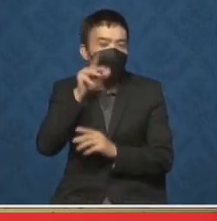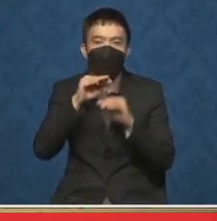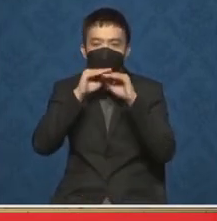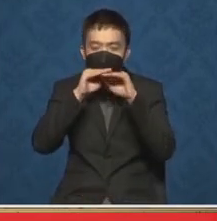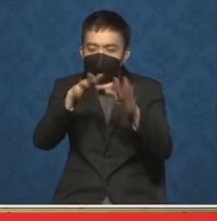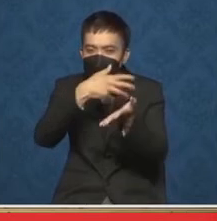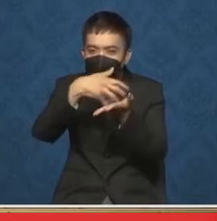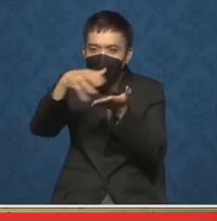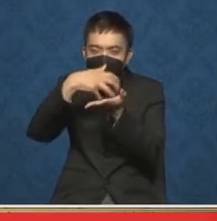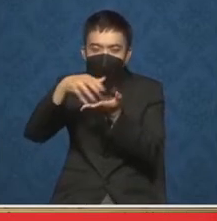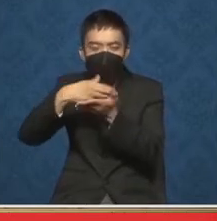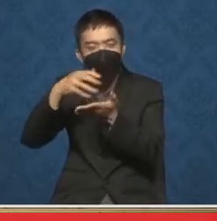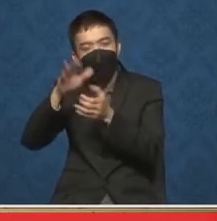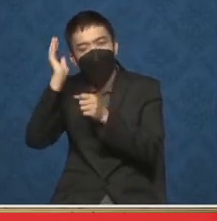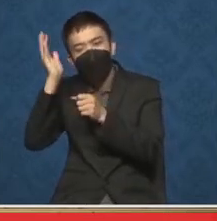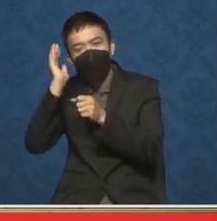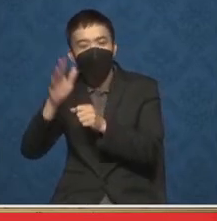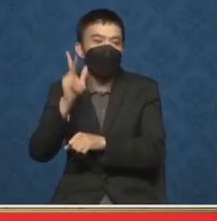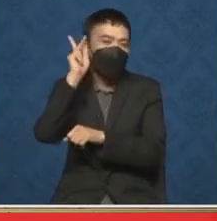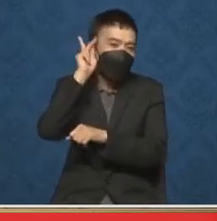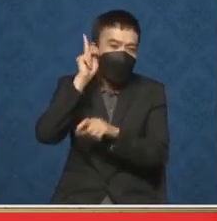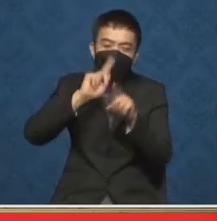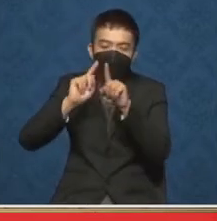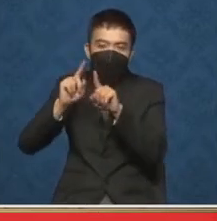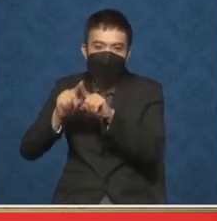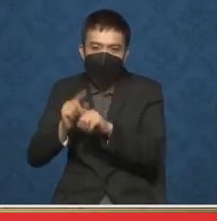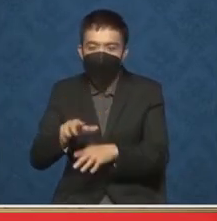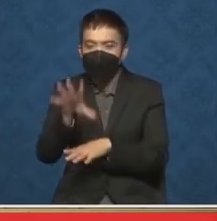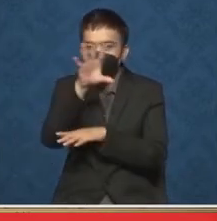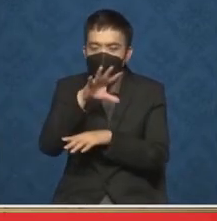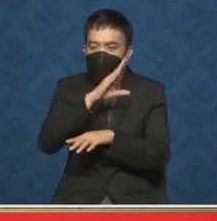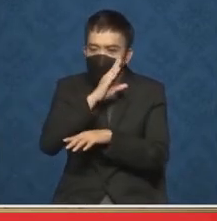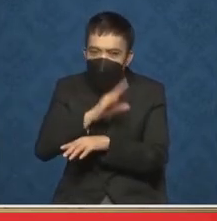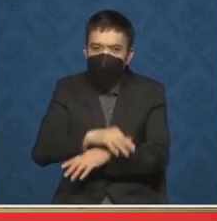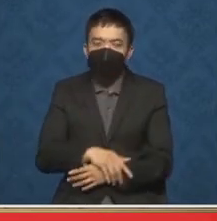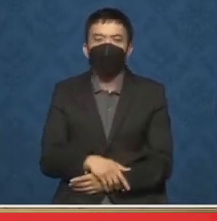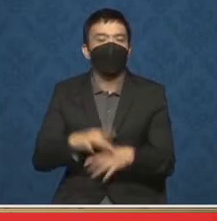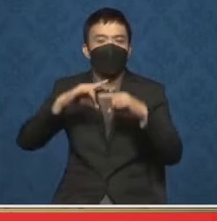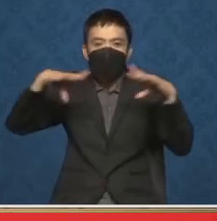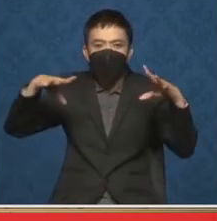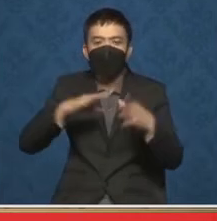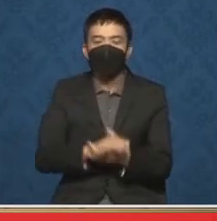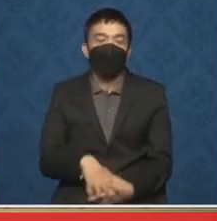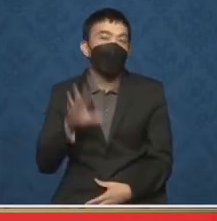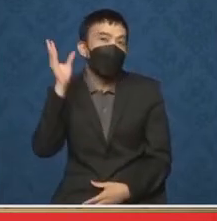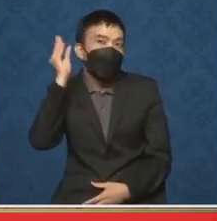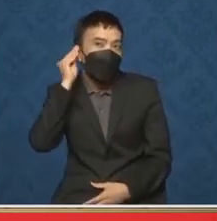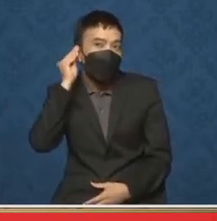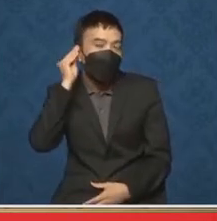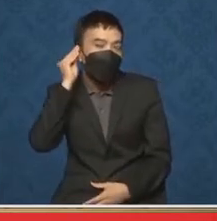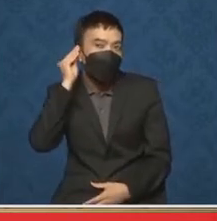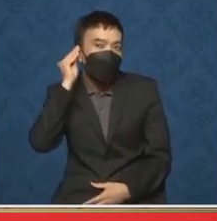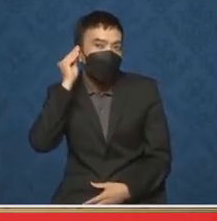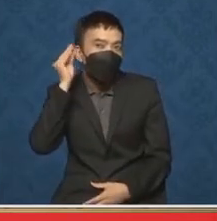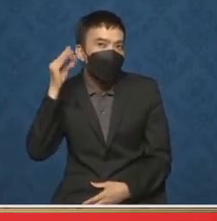ักเลาข่าวก็ดี สื่อก็ดี หอใครก็ตามในแดวงต่ๆ ที่พอได้ยนอะไรสักอย่าง ก็นำ